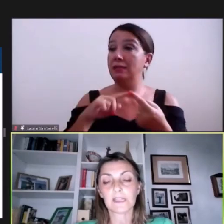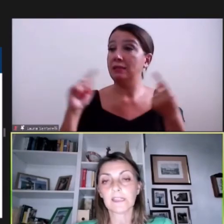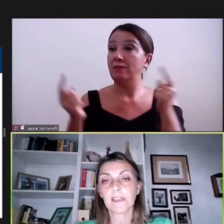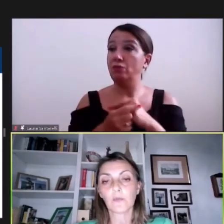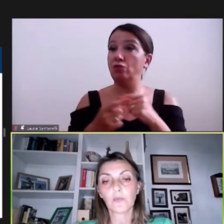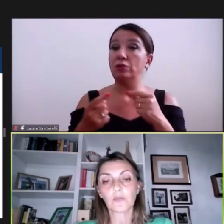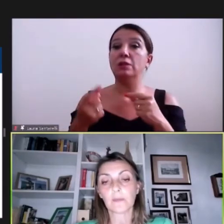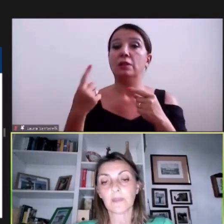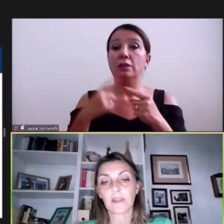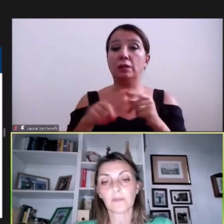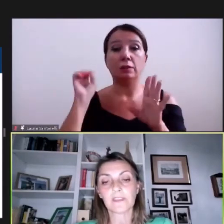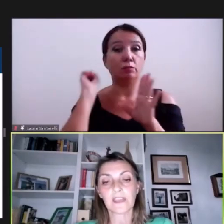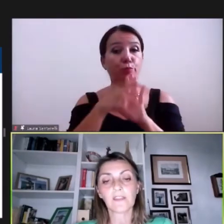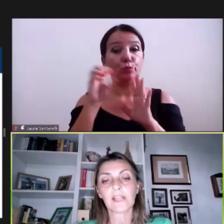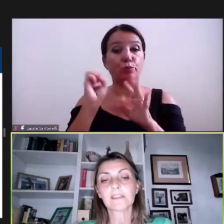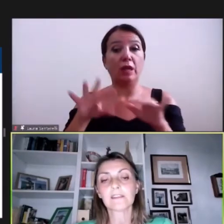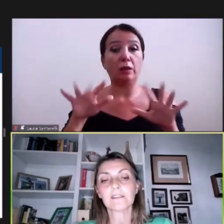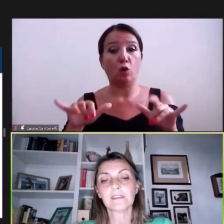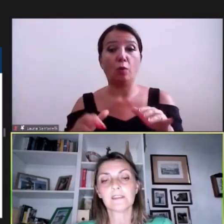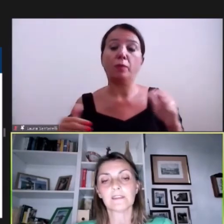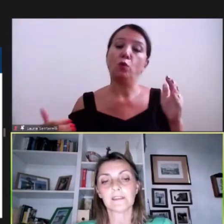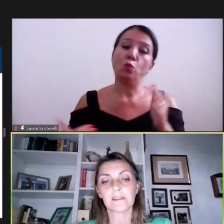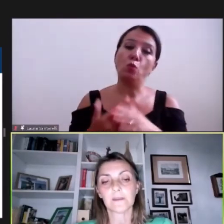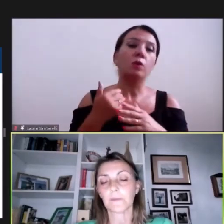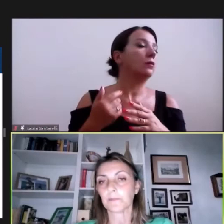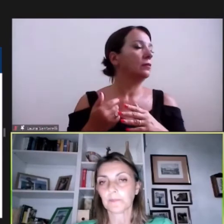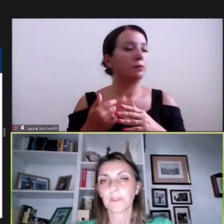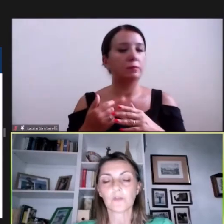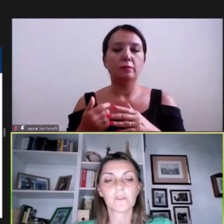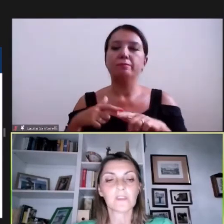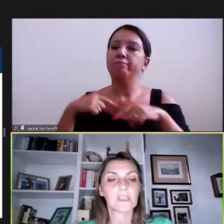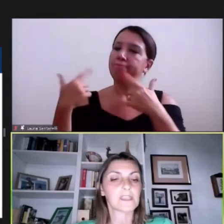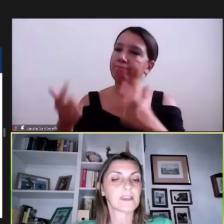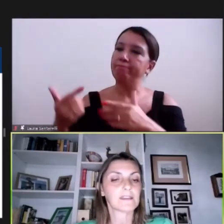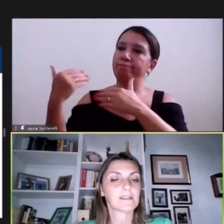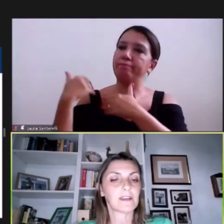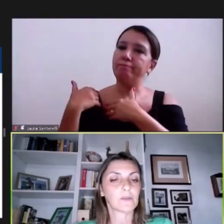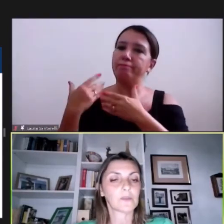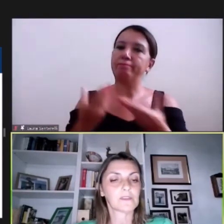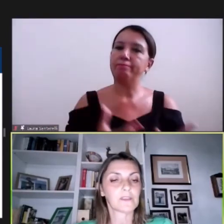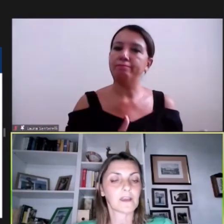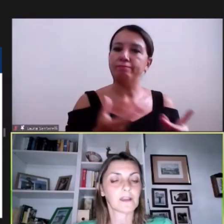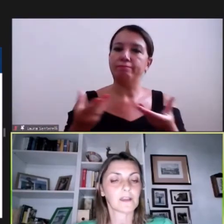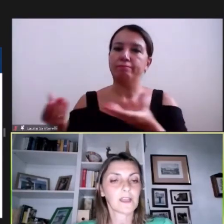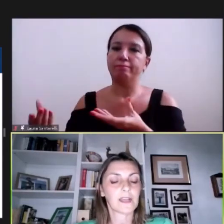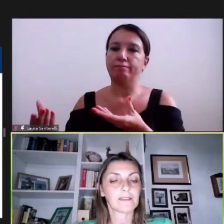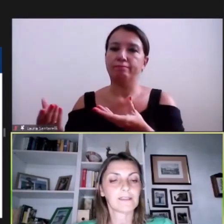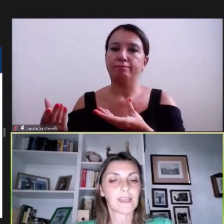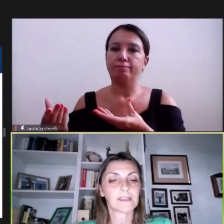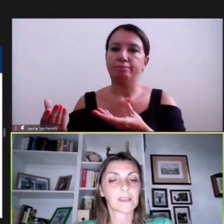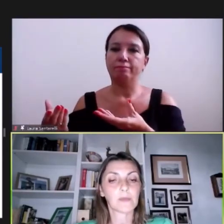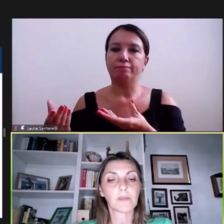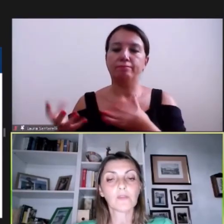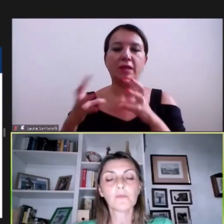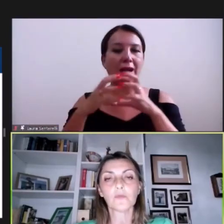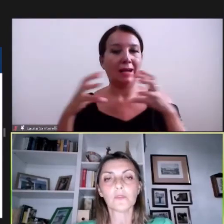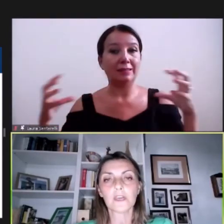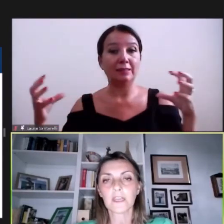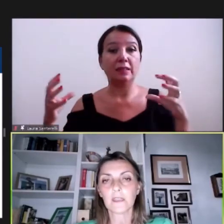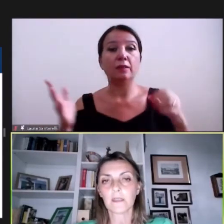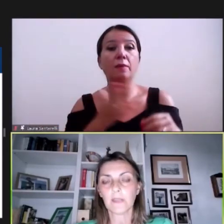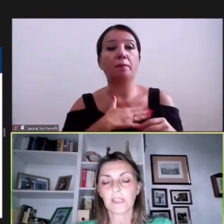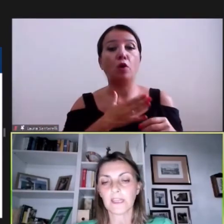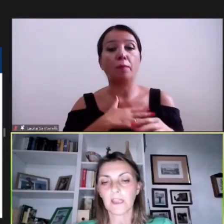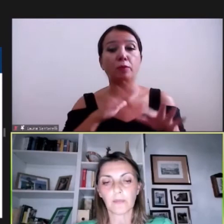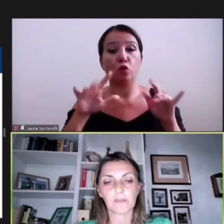le aziende, anziché smaltire i computer per acquistarne in altri, si consegna a questa azienda i propri